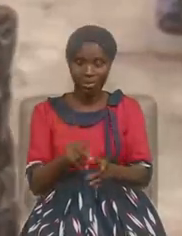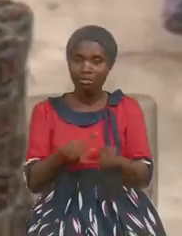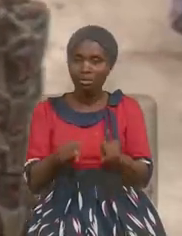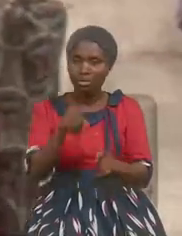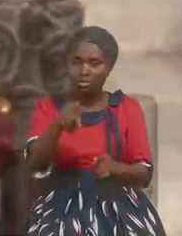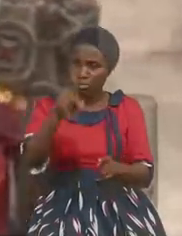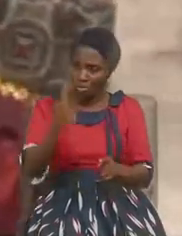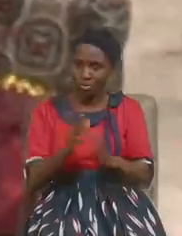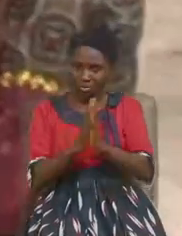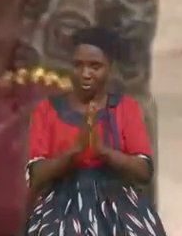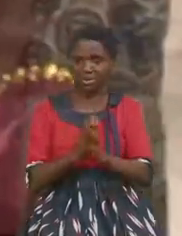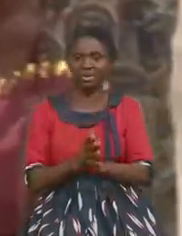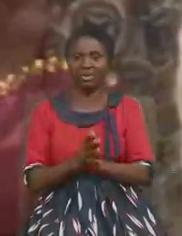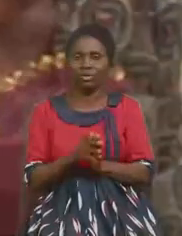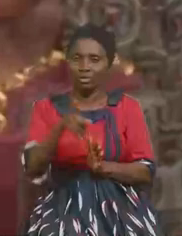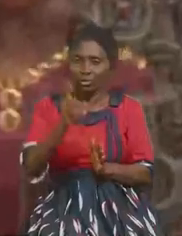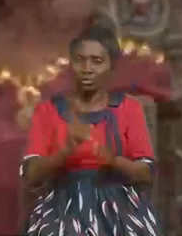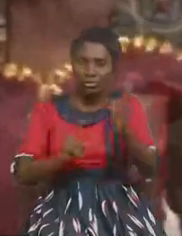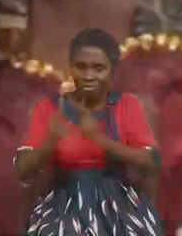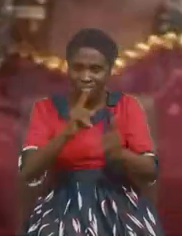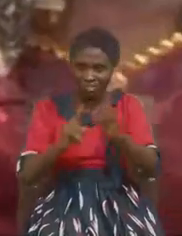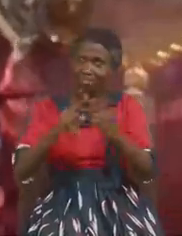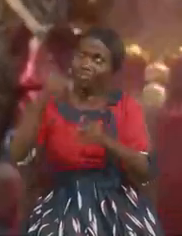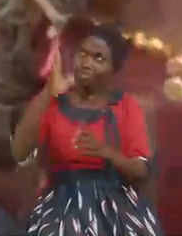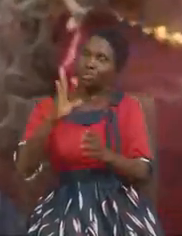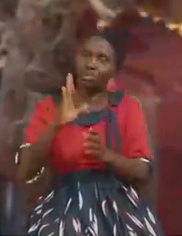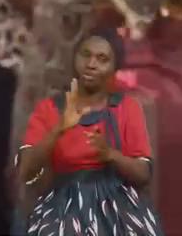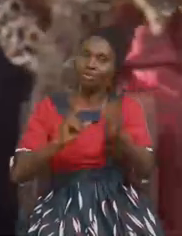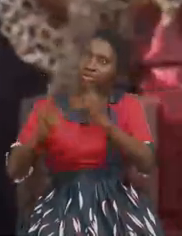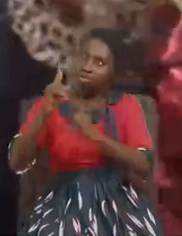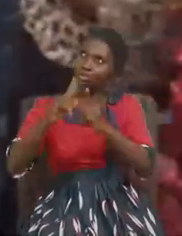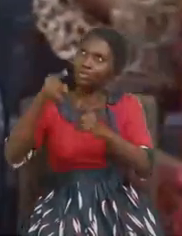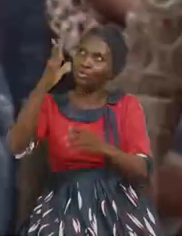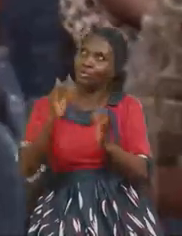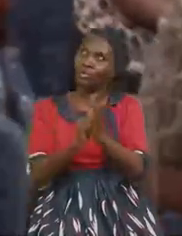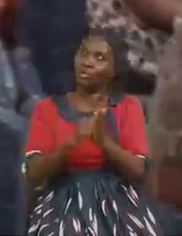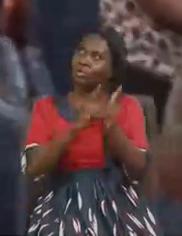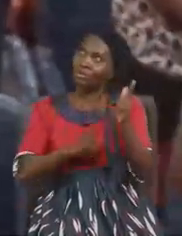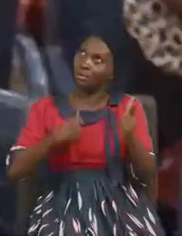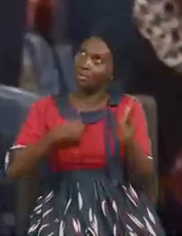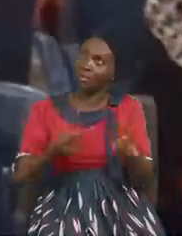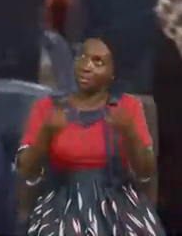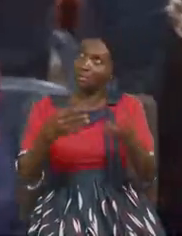prier. Tu dois élever ta voix vers Dieu et dire, Seigneur, je viens.